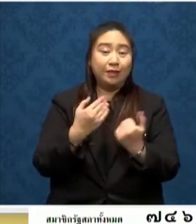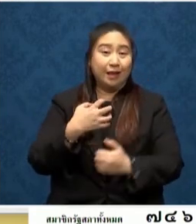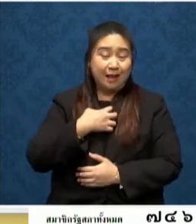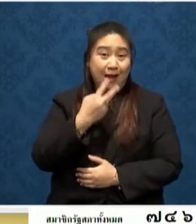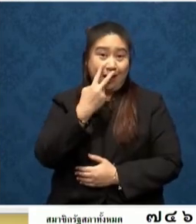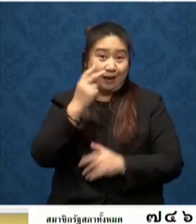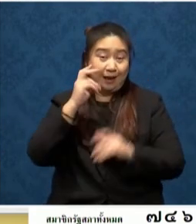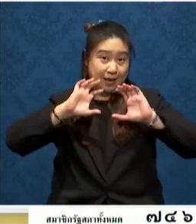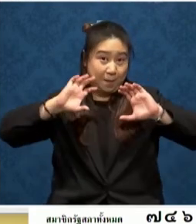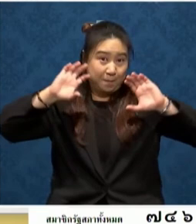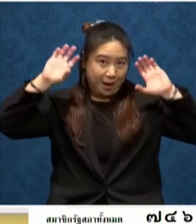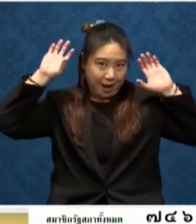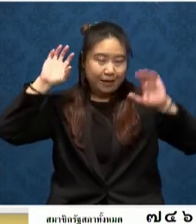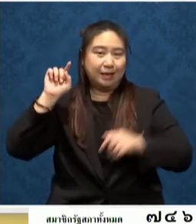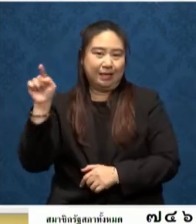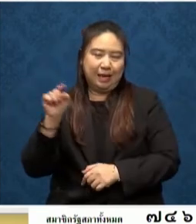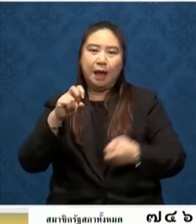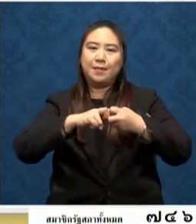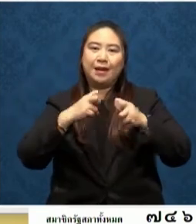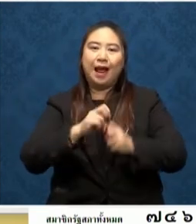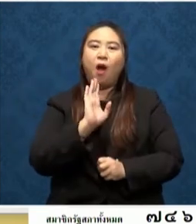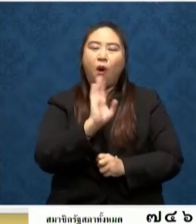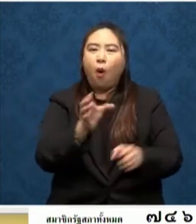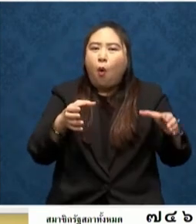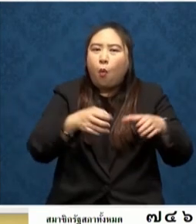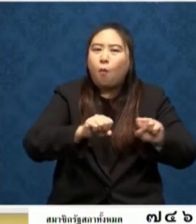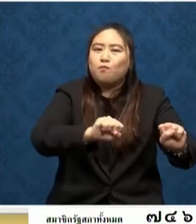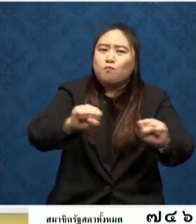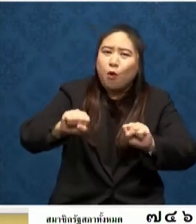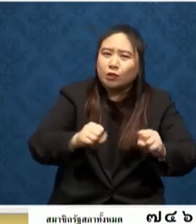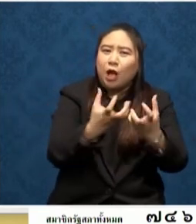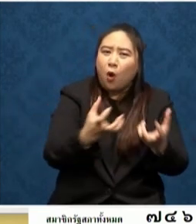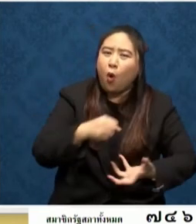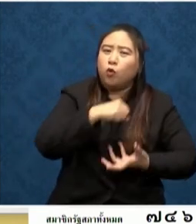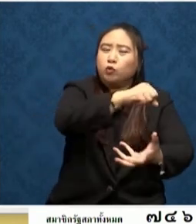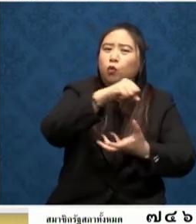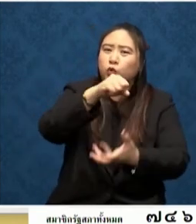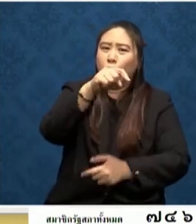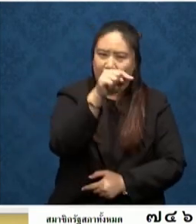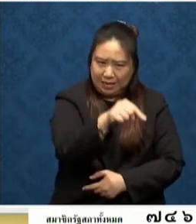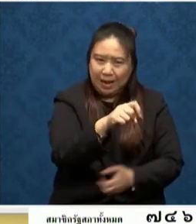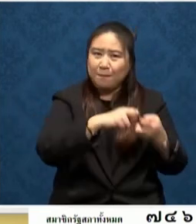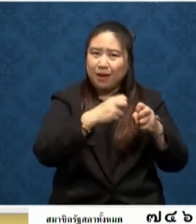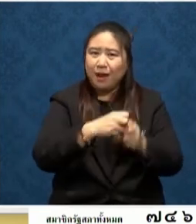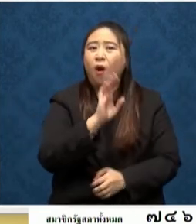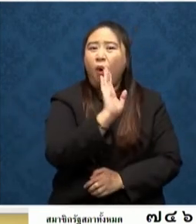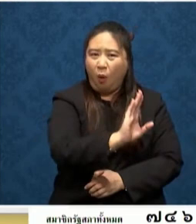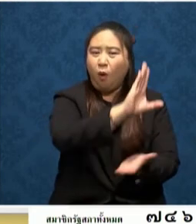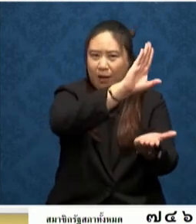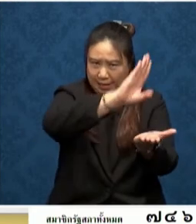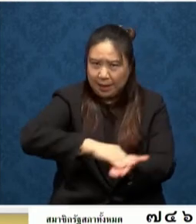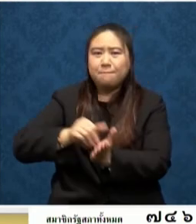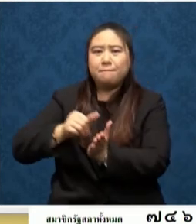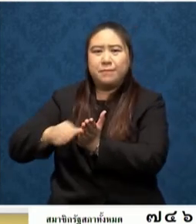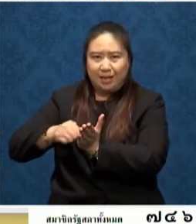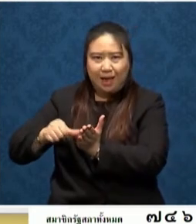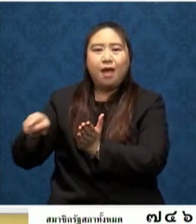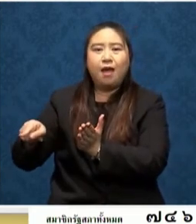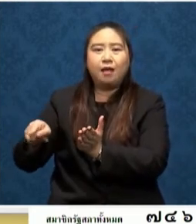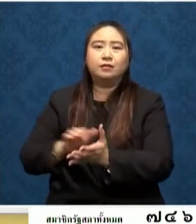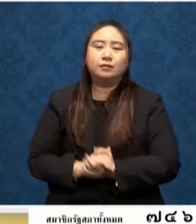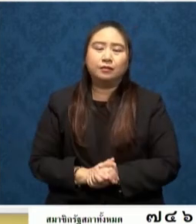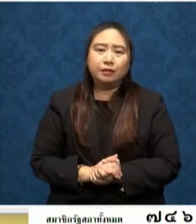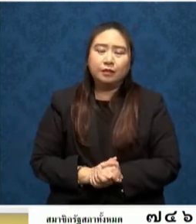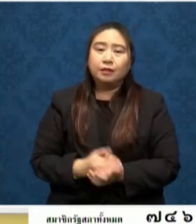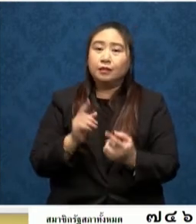ลชุดนี้นำปญหาของพี่น้รายด Gallไปแ้ไข depressed้แกสัญ Nou้โ reactions FARทางการรับ